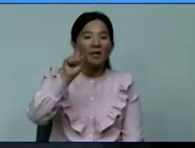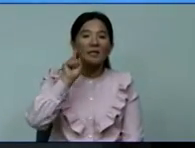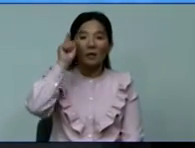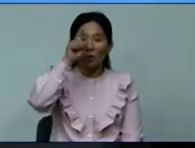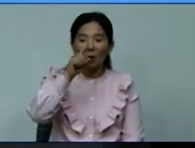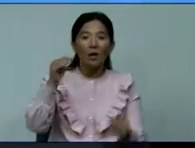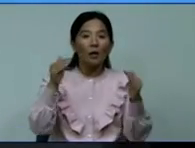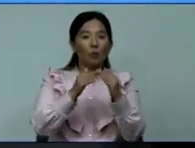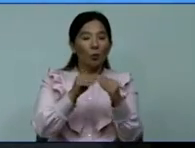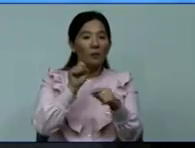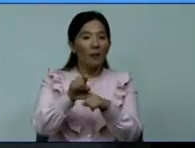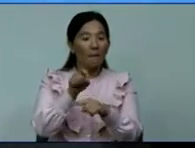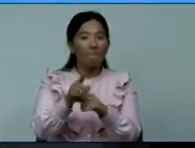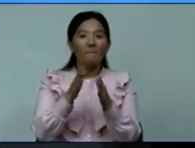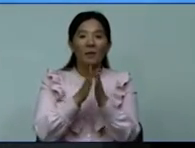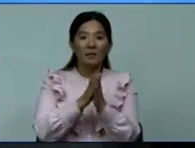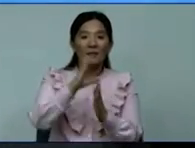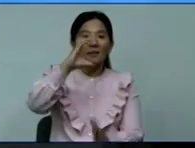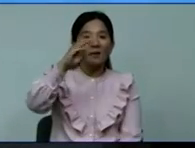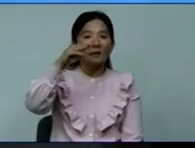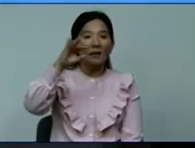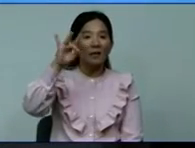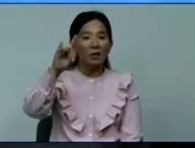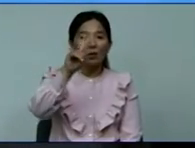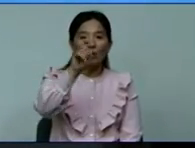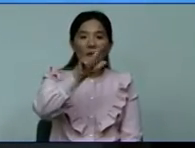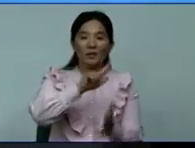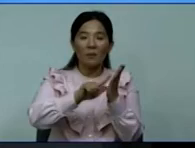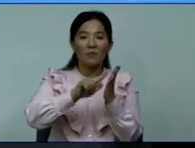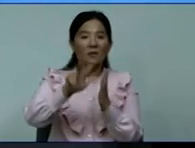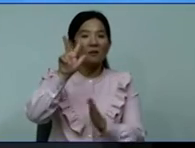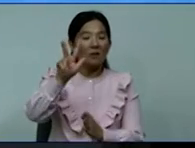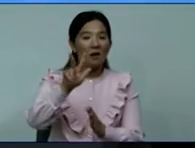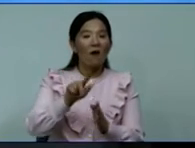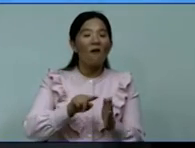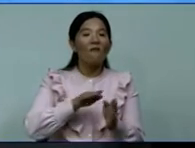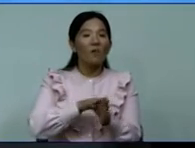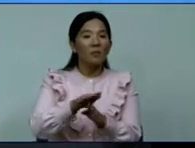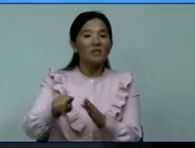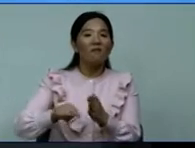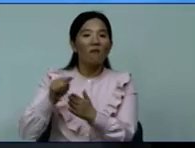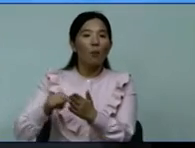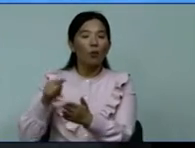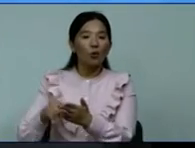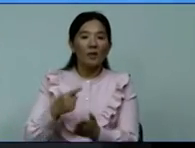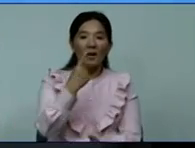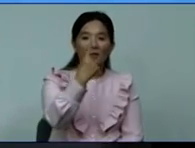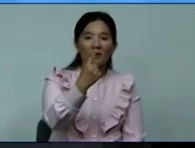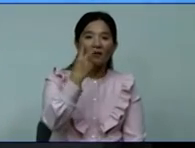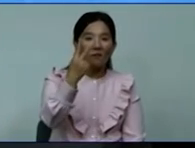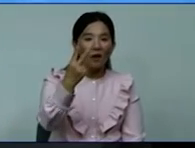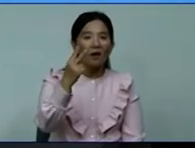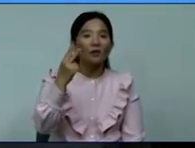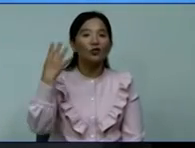На дом я вас прошу на странице 173 выполнить вопросы 1, 2 и